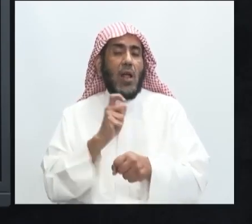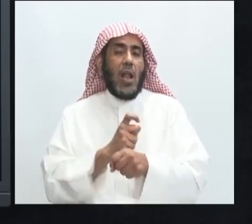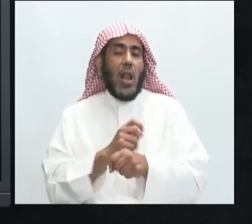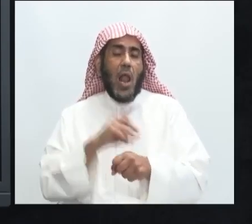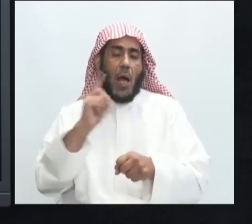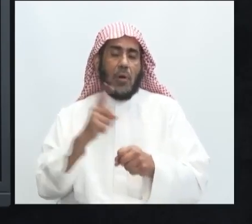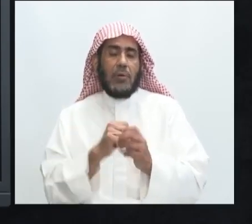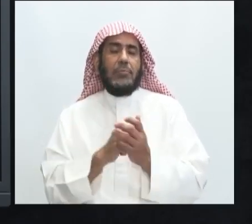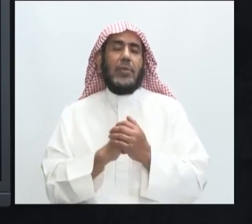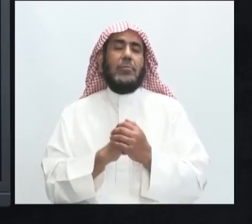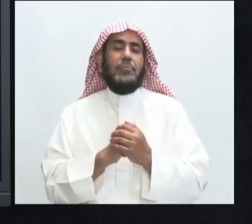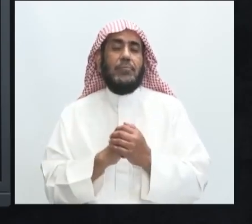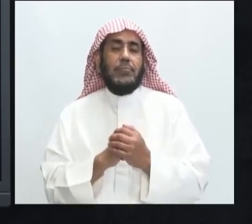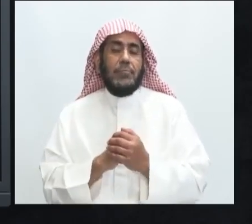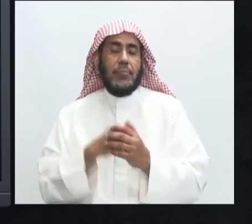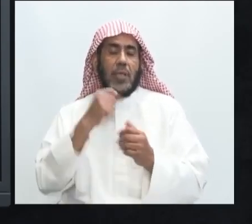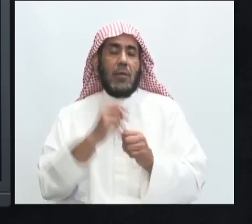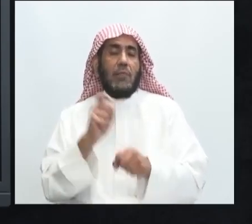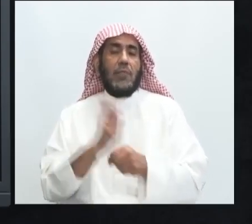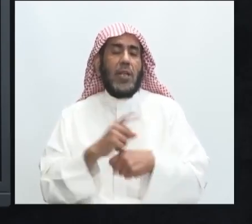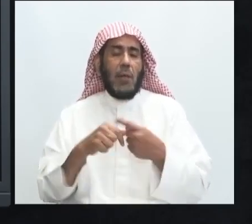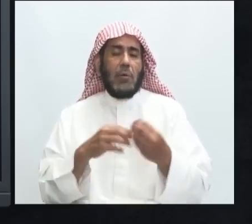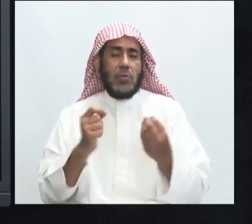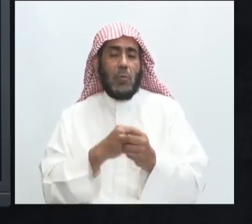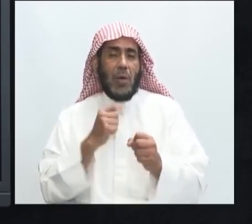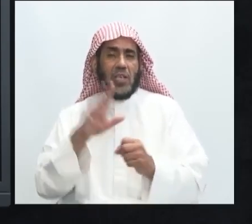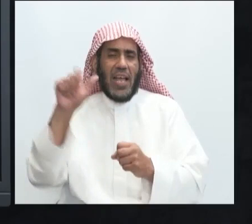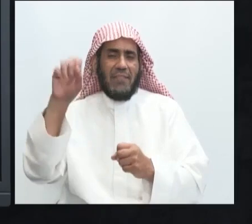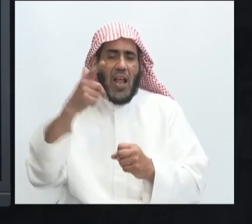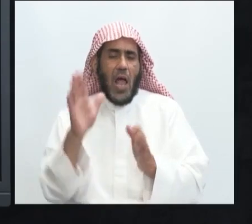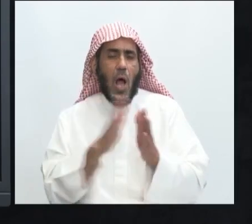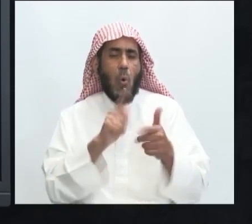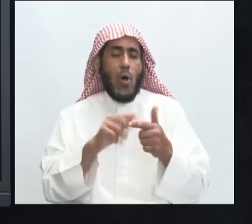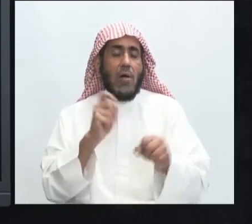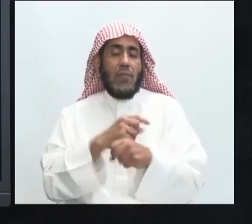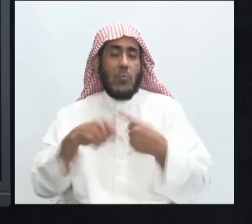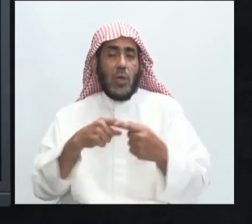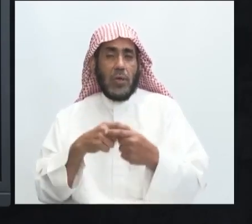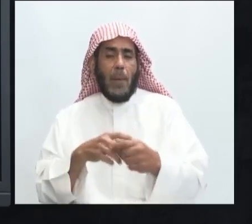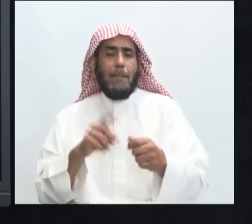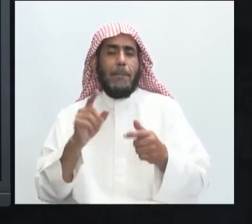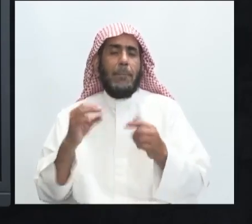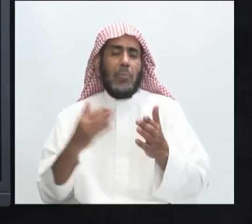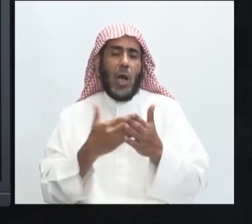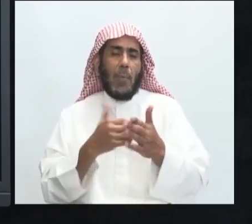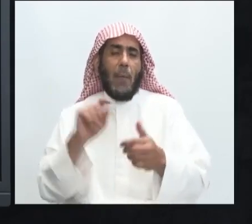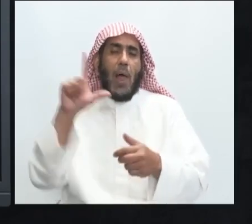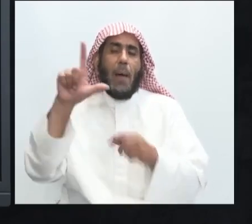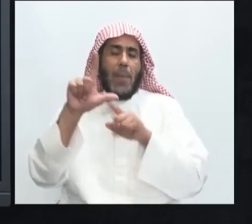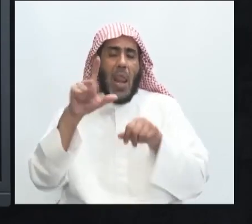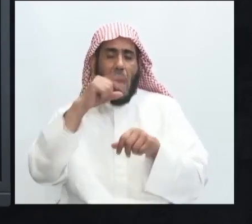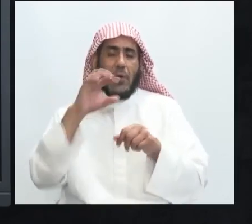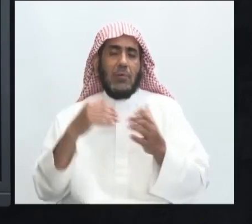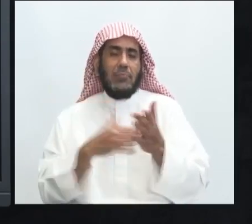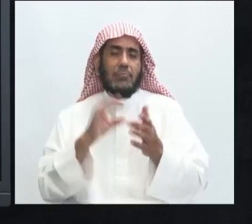من فعل الامر من فعل الامر اذا فعل الامر بصيغه مباشره افعل او فعل مضارع مجزوم بلام الامر فعل